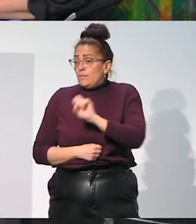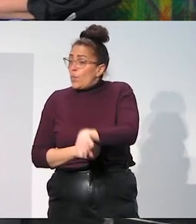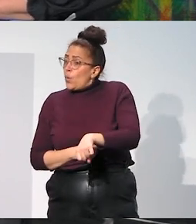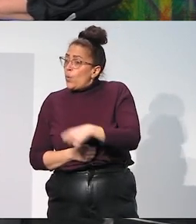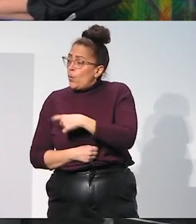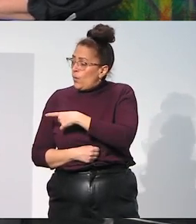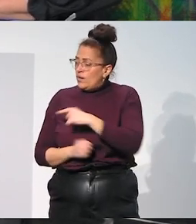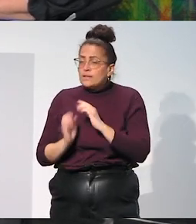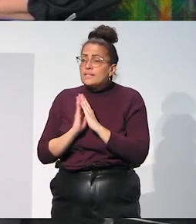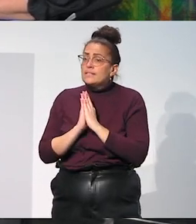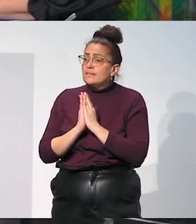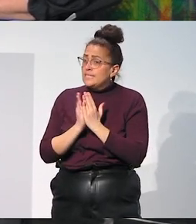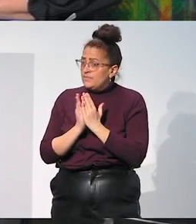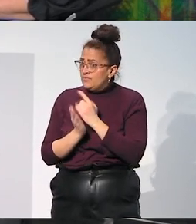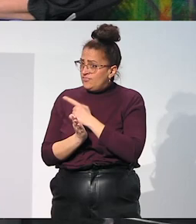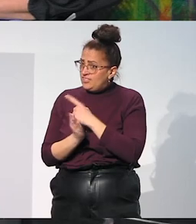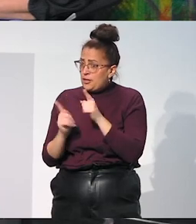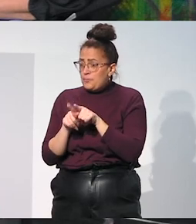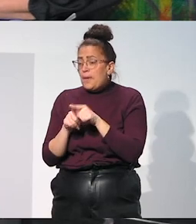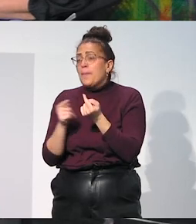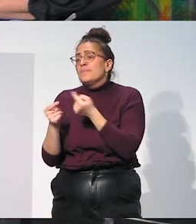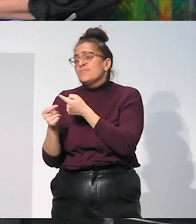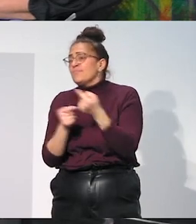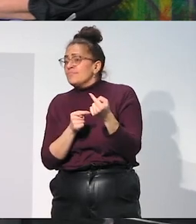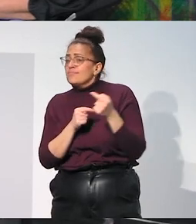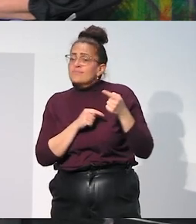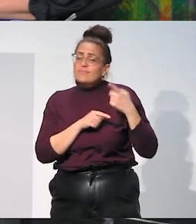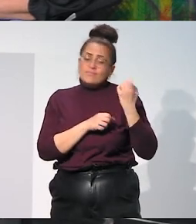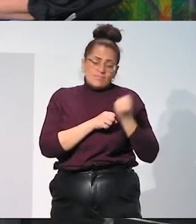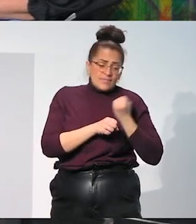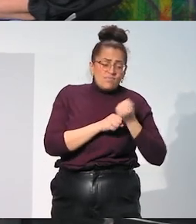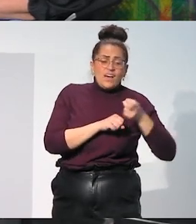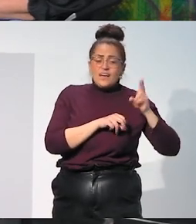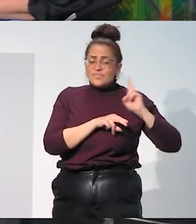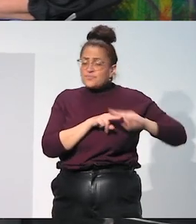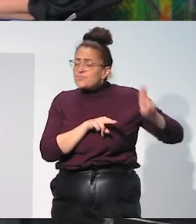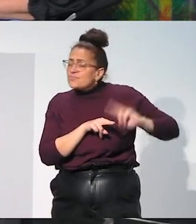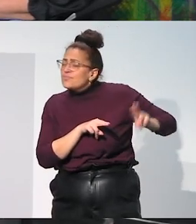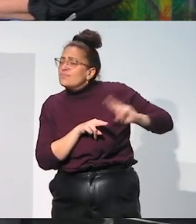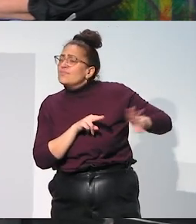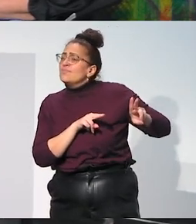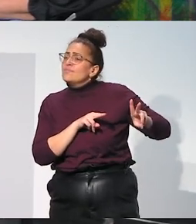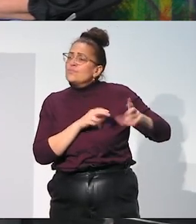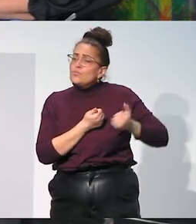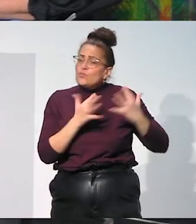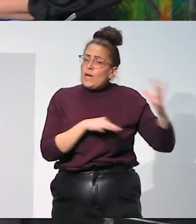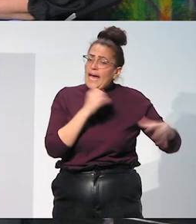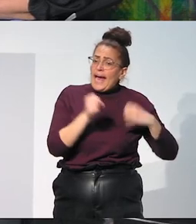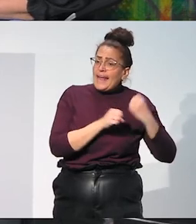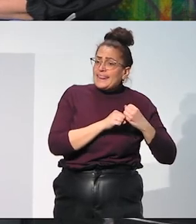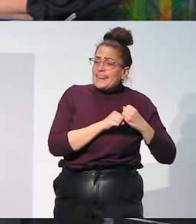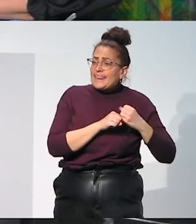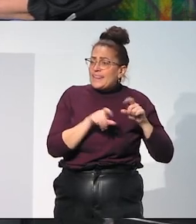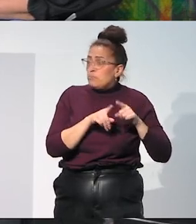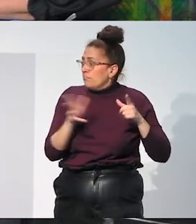certaine manière l'héritage de tout le chantier d'écriture qui s'est ouvert pendant de nombreuses années? Non.